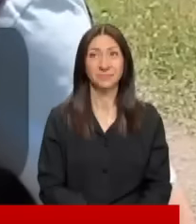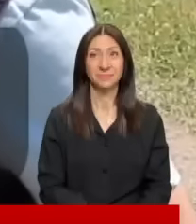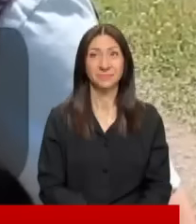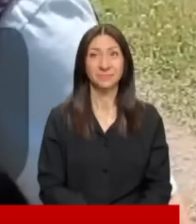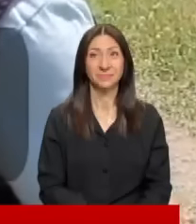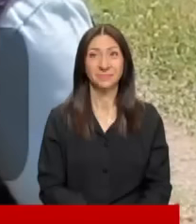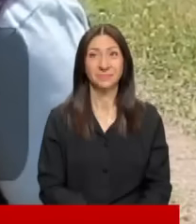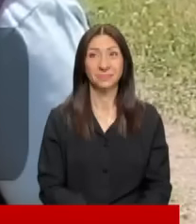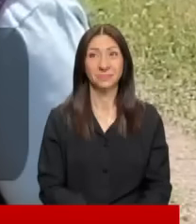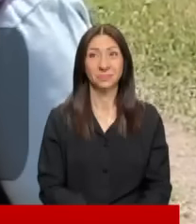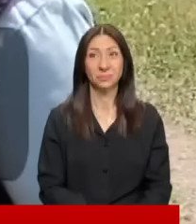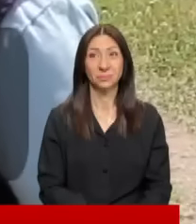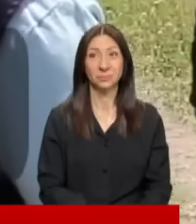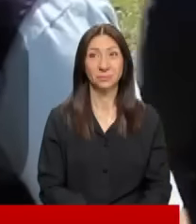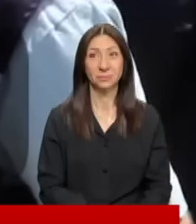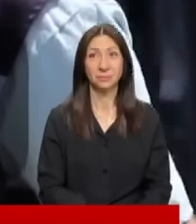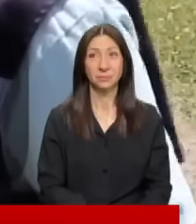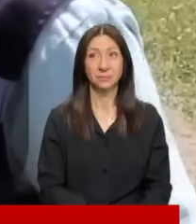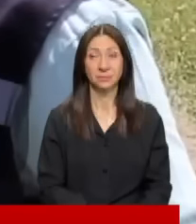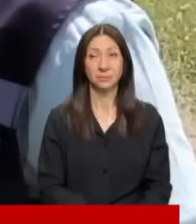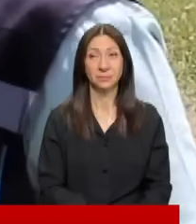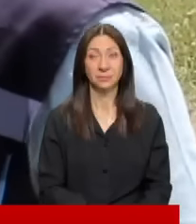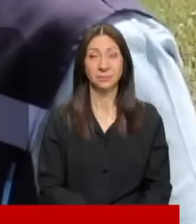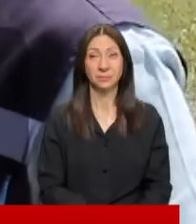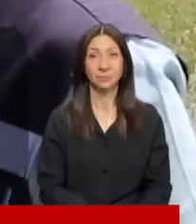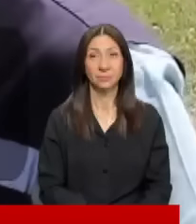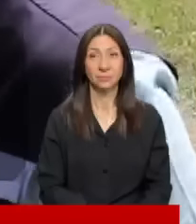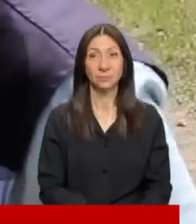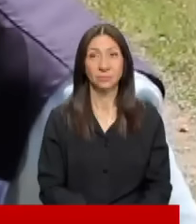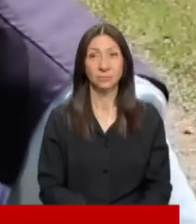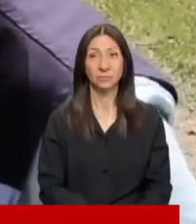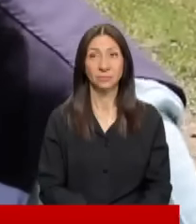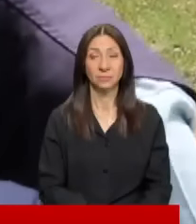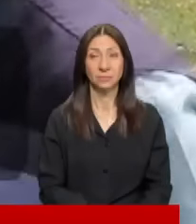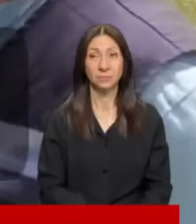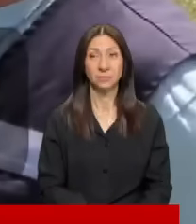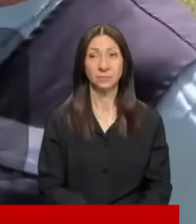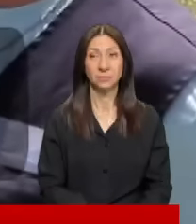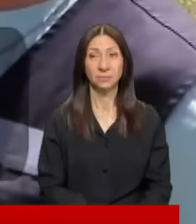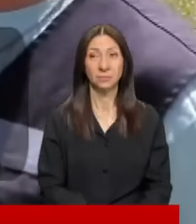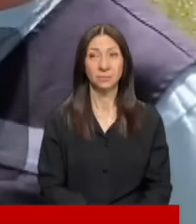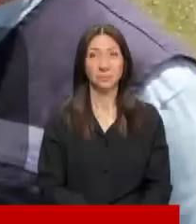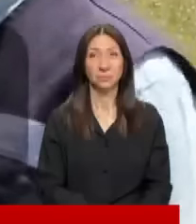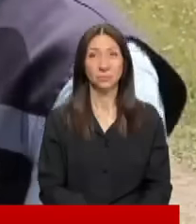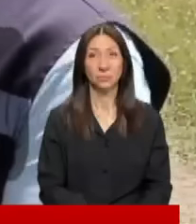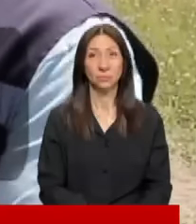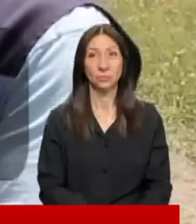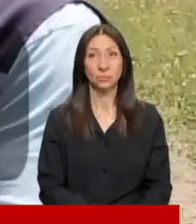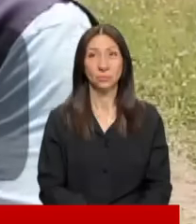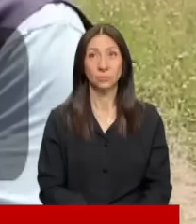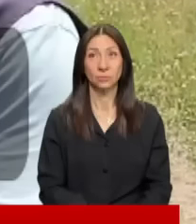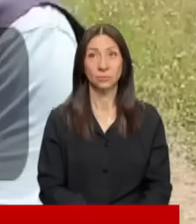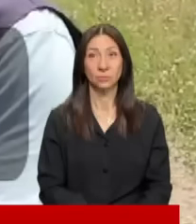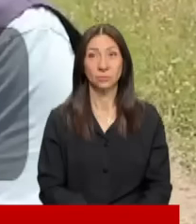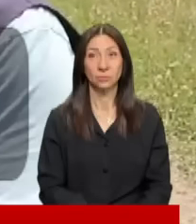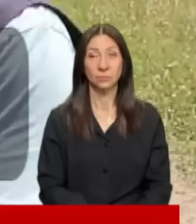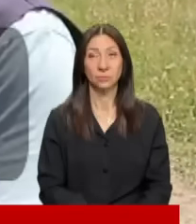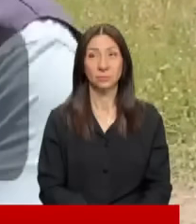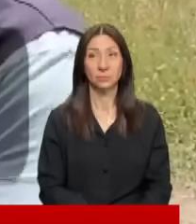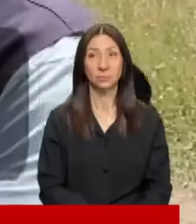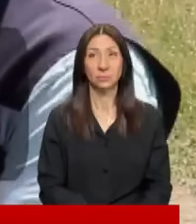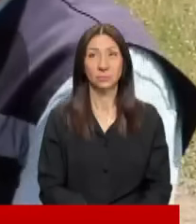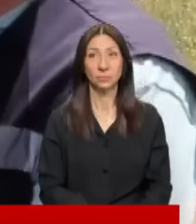Peki yolda gelişi beni düşerdi önce. Vurdu, boynuzladı. Kolumu vurdu. İlerz ilerlettikten sonra bir küçük kardeşim, onu da